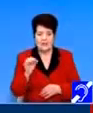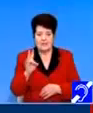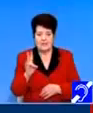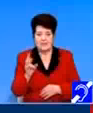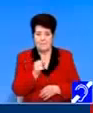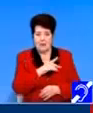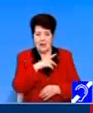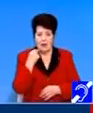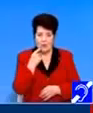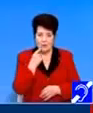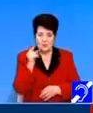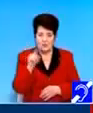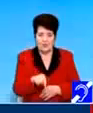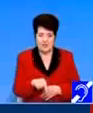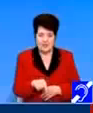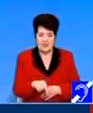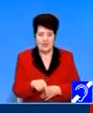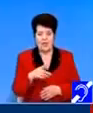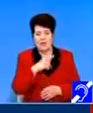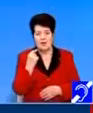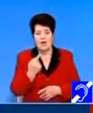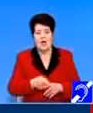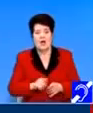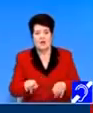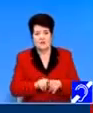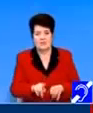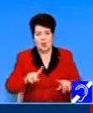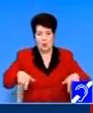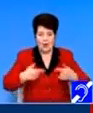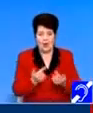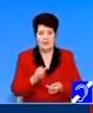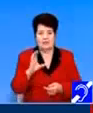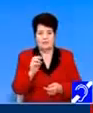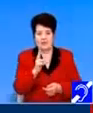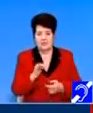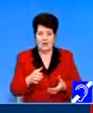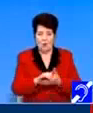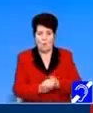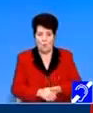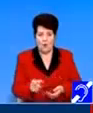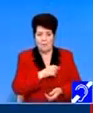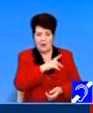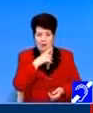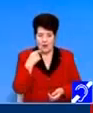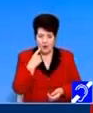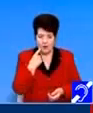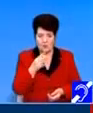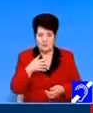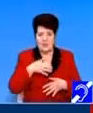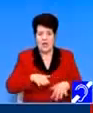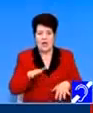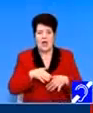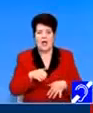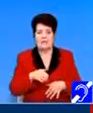dinspre Belarus către Federația Rusă. Mai mult ca atât, odată cu crearea unui spațiu comun, Belarus și